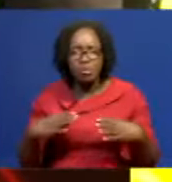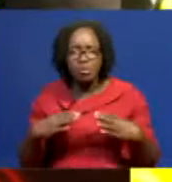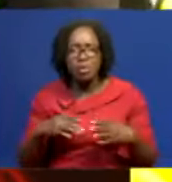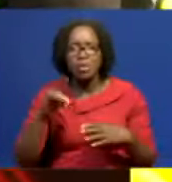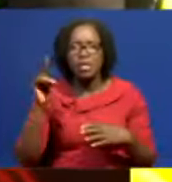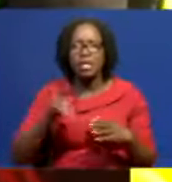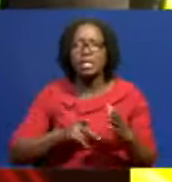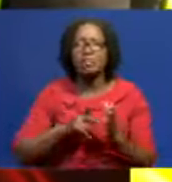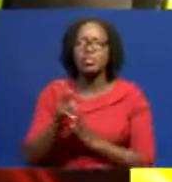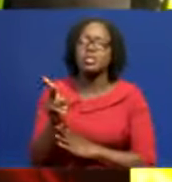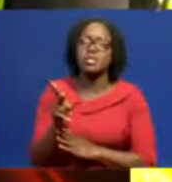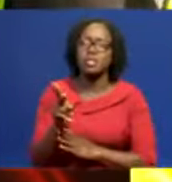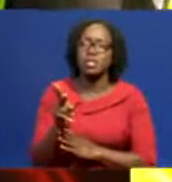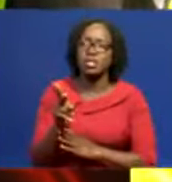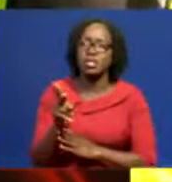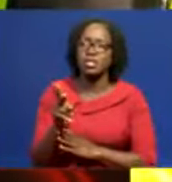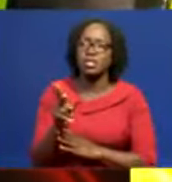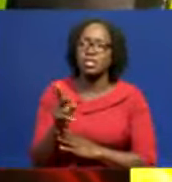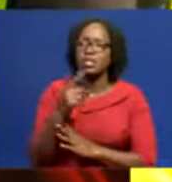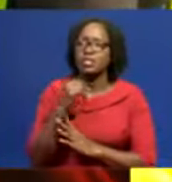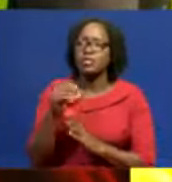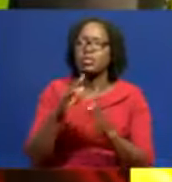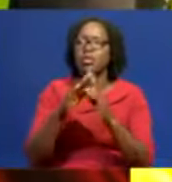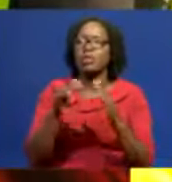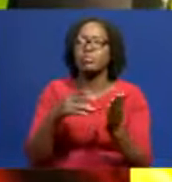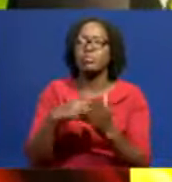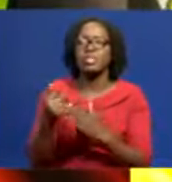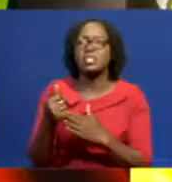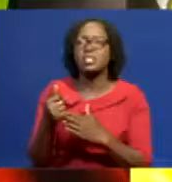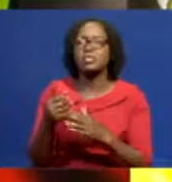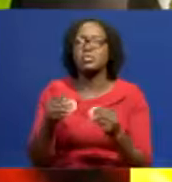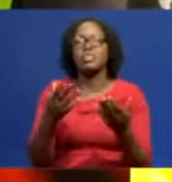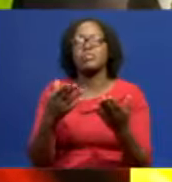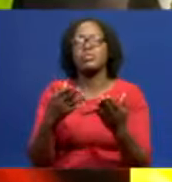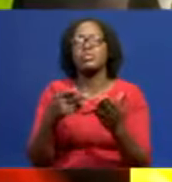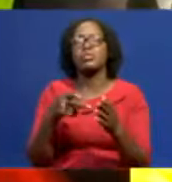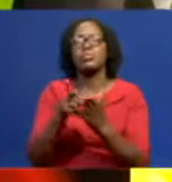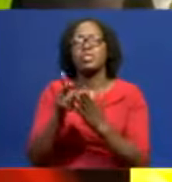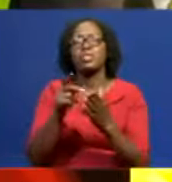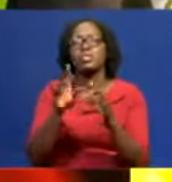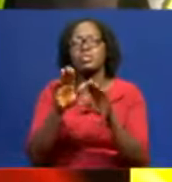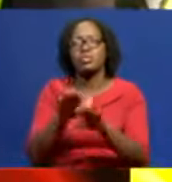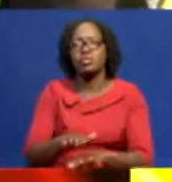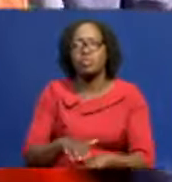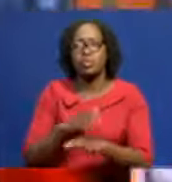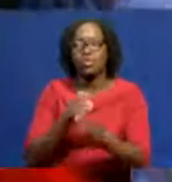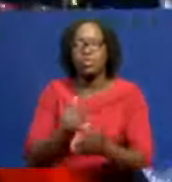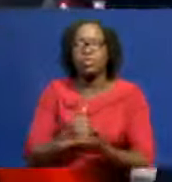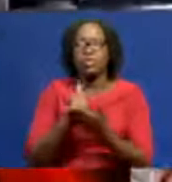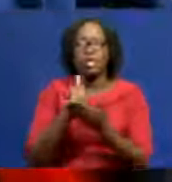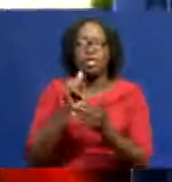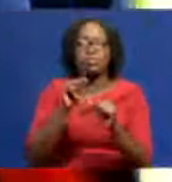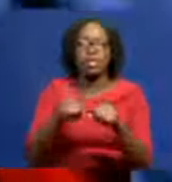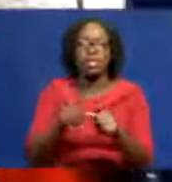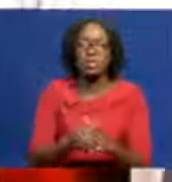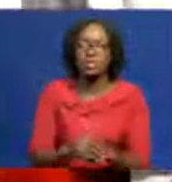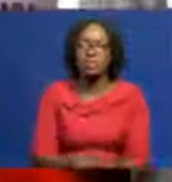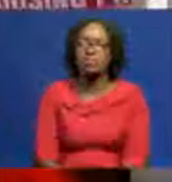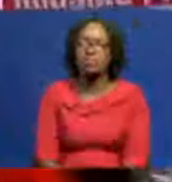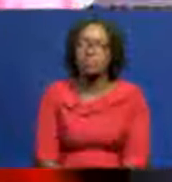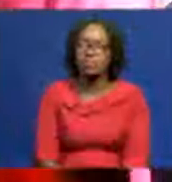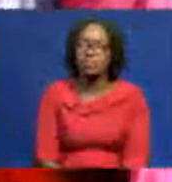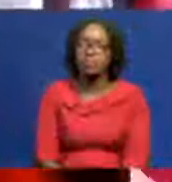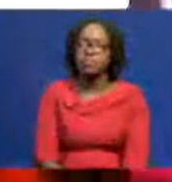hawezi afford mortgage. Kwa hivyo, hii nyumba tenant purchase, ilo unapewa nyumba, unalipa polepole, hiyo tu ndio inaweza tusaidia. Nataka